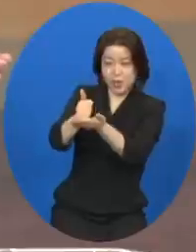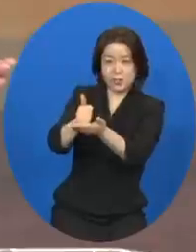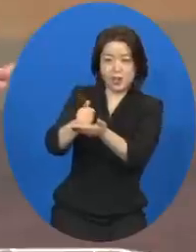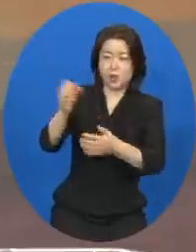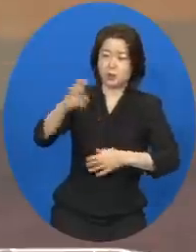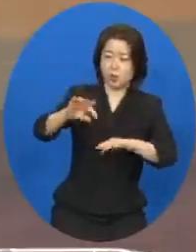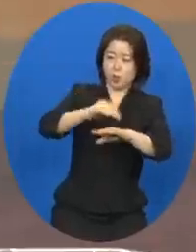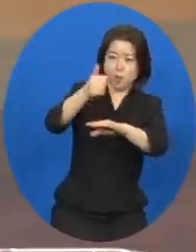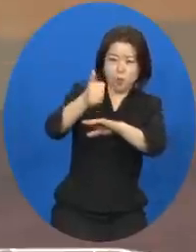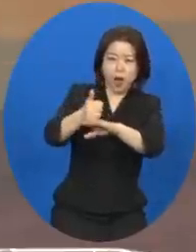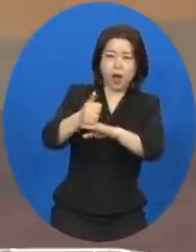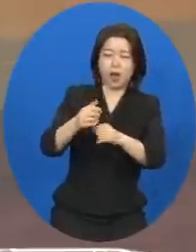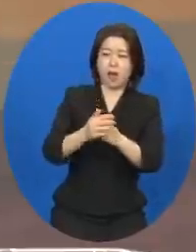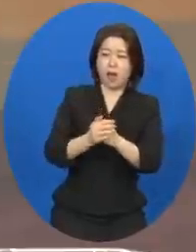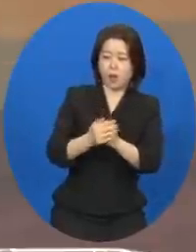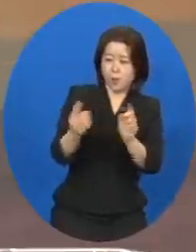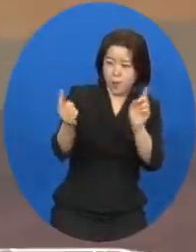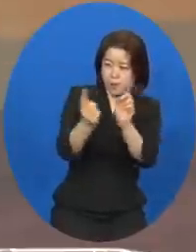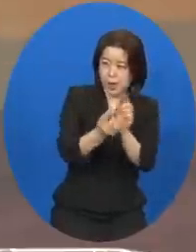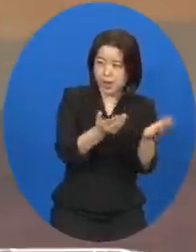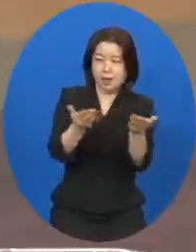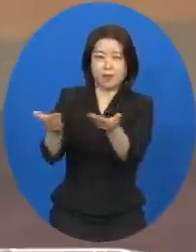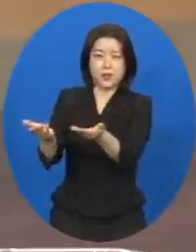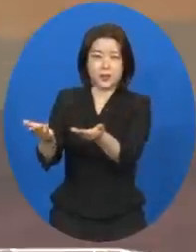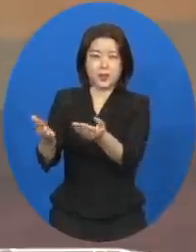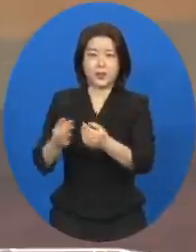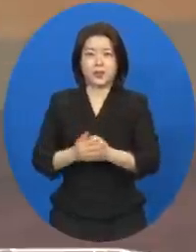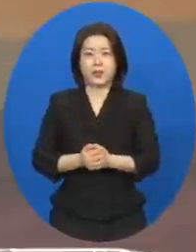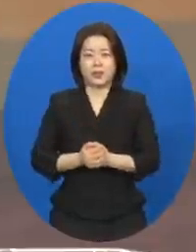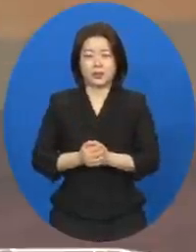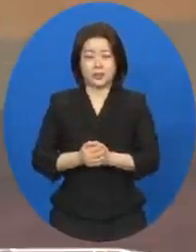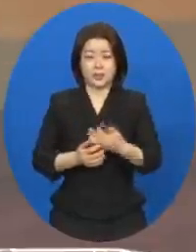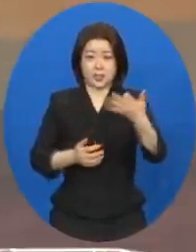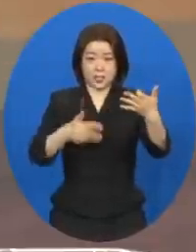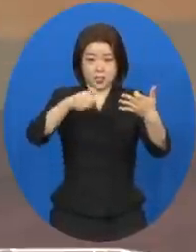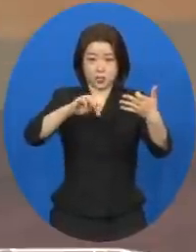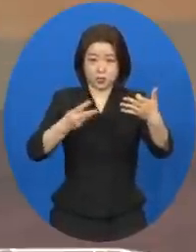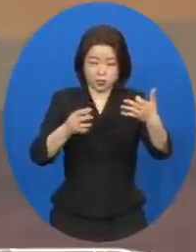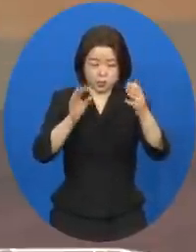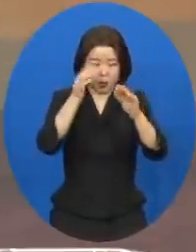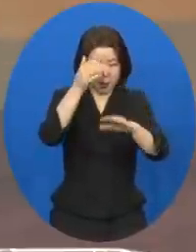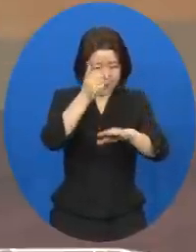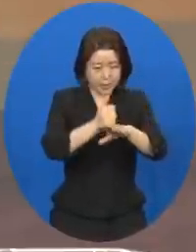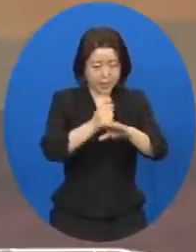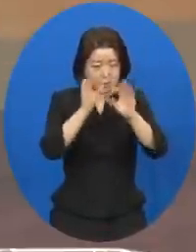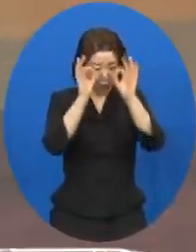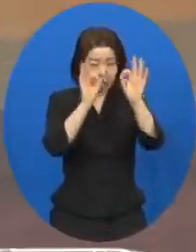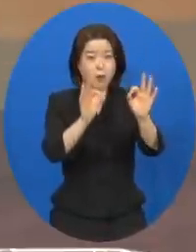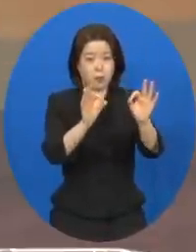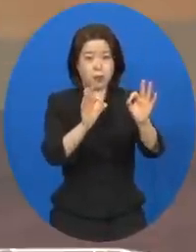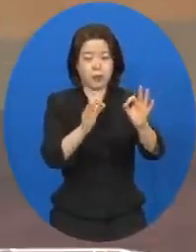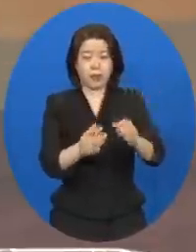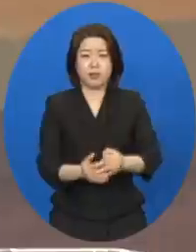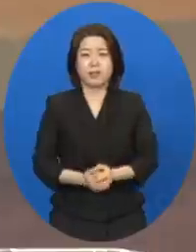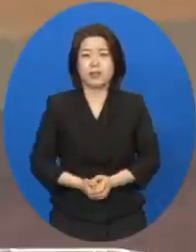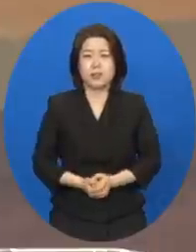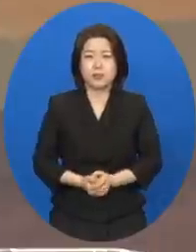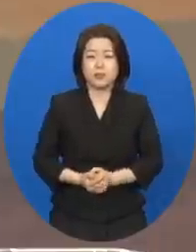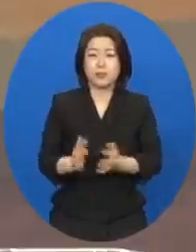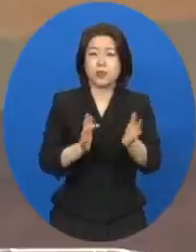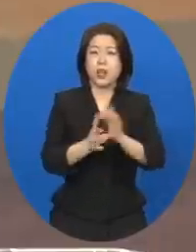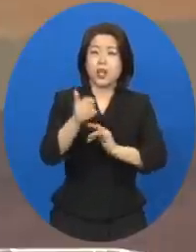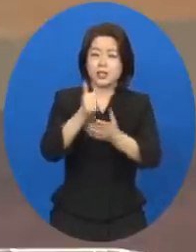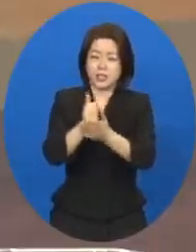왕으로 그렇게 맞아들였다는 뜻이고 19절 마지막 오늘 읽은 본문의 마지막 부분에 보면